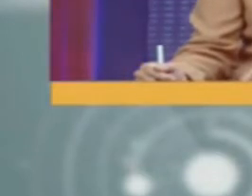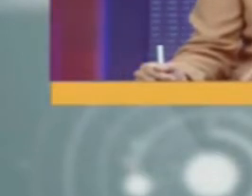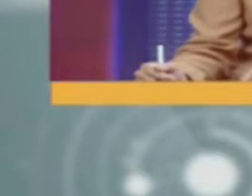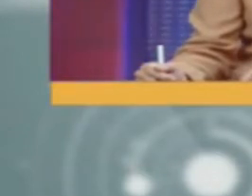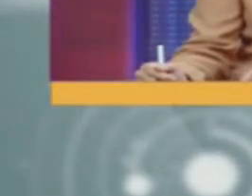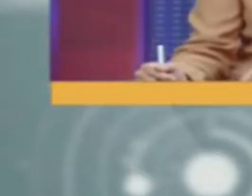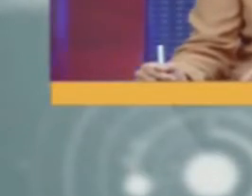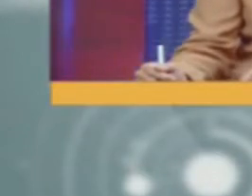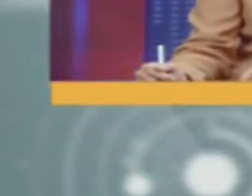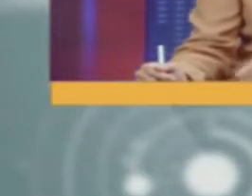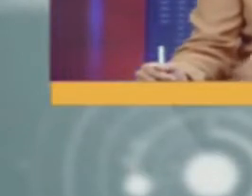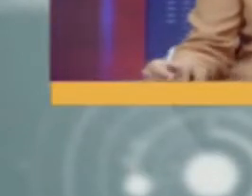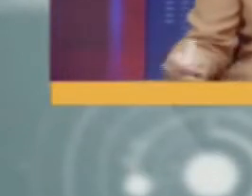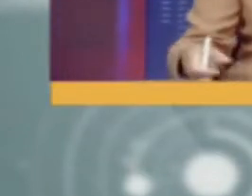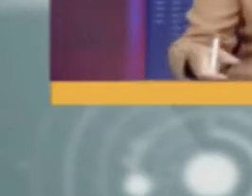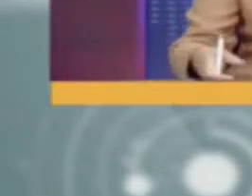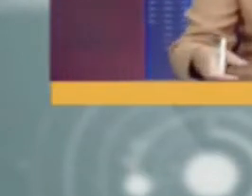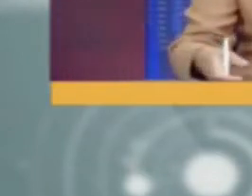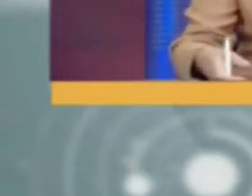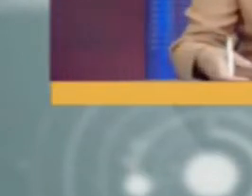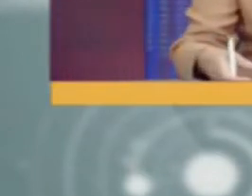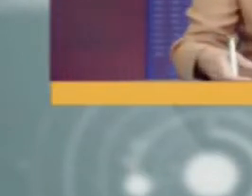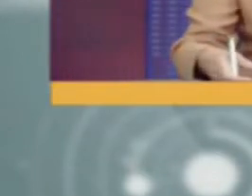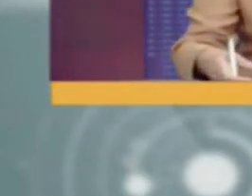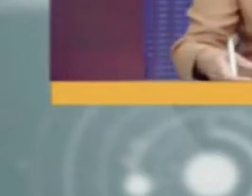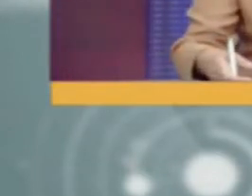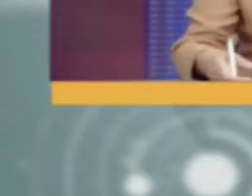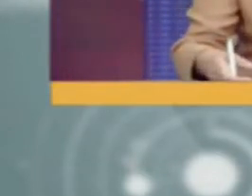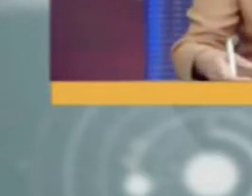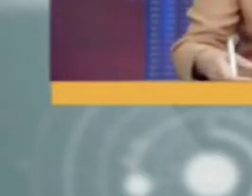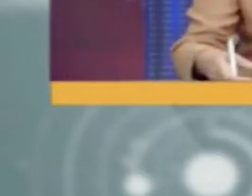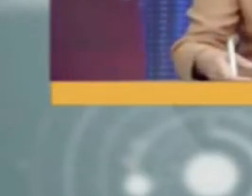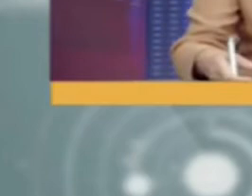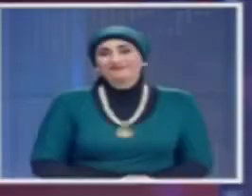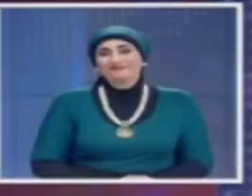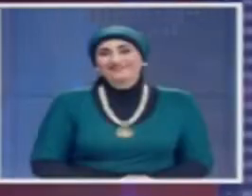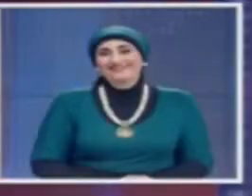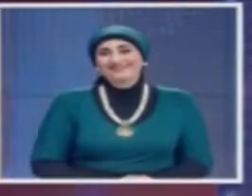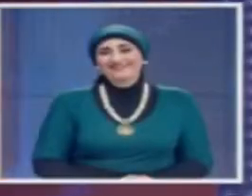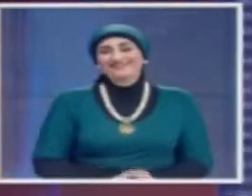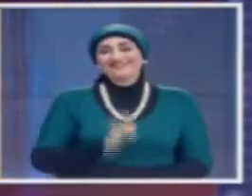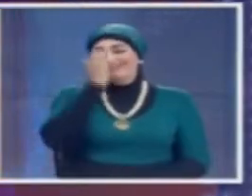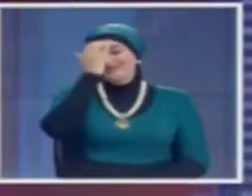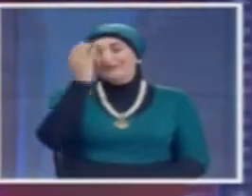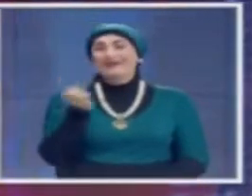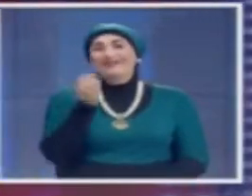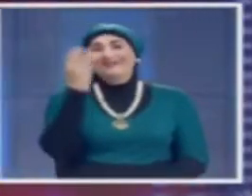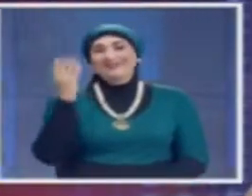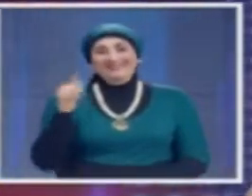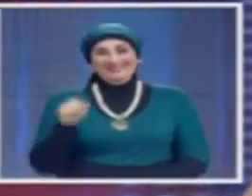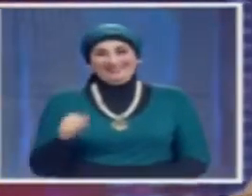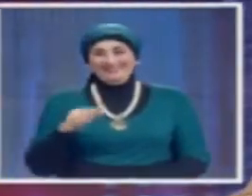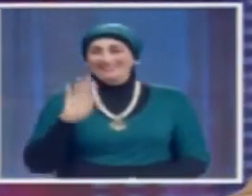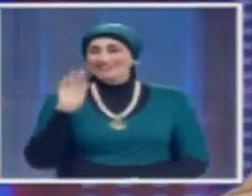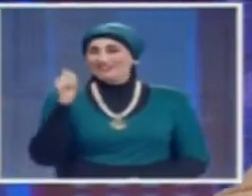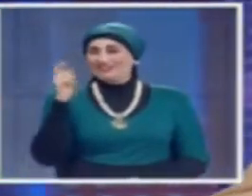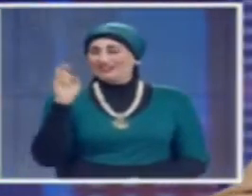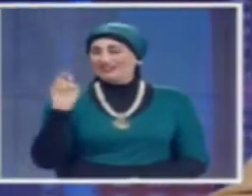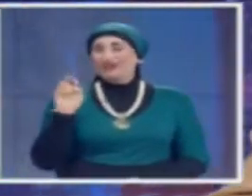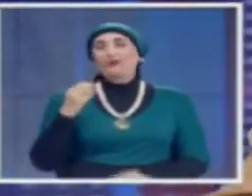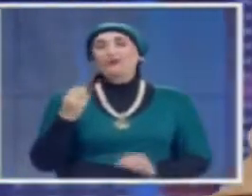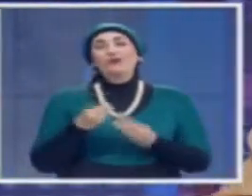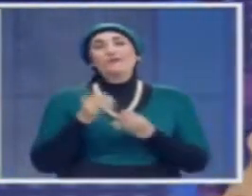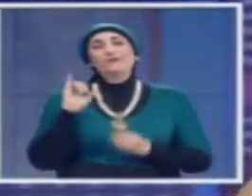يوم جميل إن شاء الله، وصباح الخير أيضا على دكتور هالة محفوظ. صباح الخير عليك يا زميلتي العزيزة سارة الشناوي وزميلي العزيز محمد